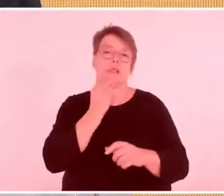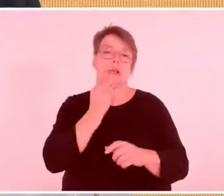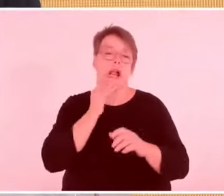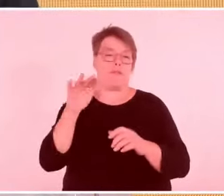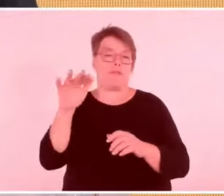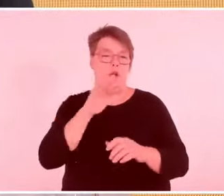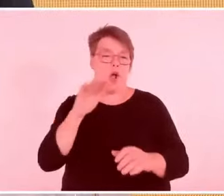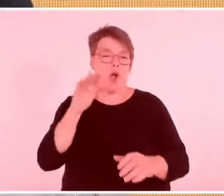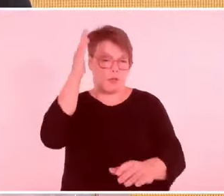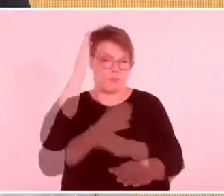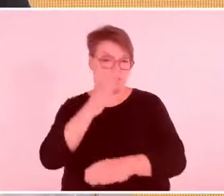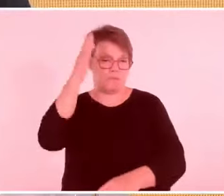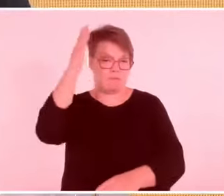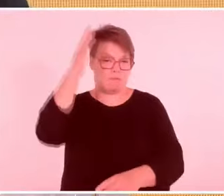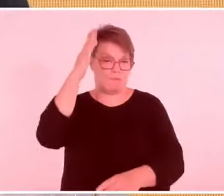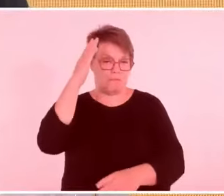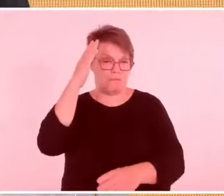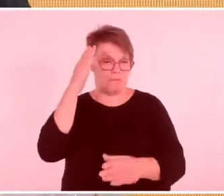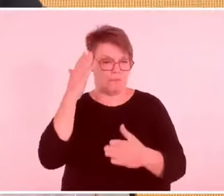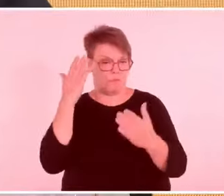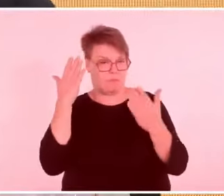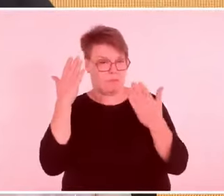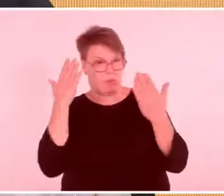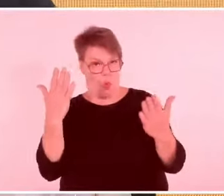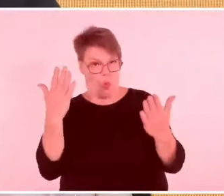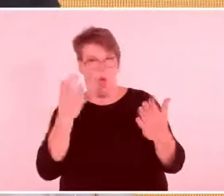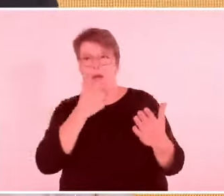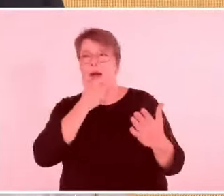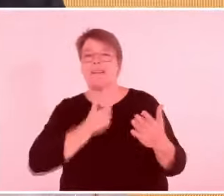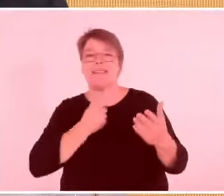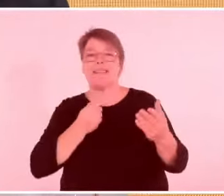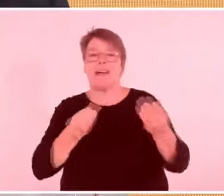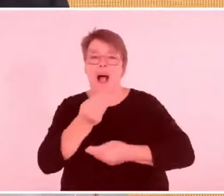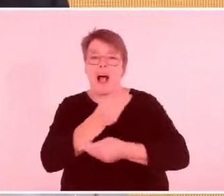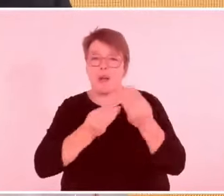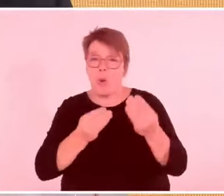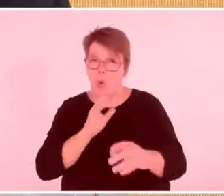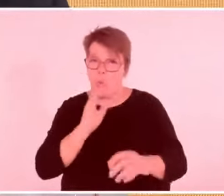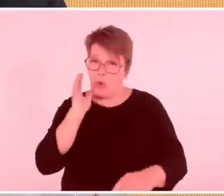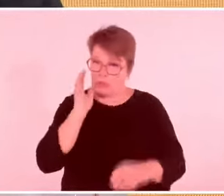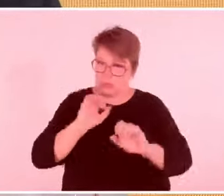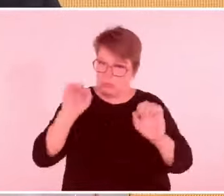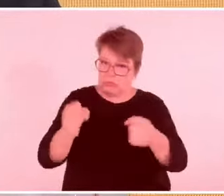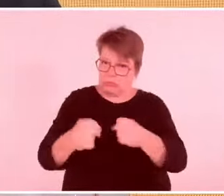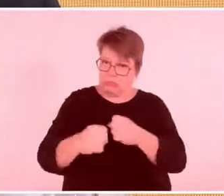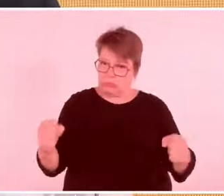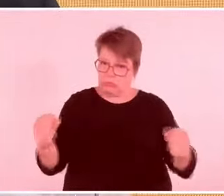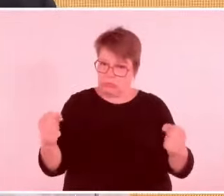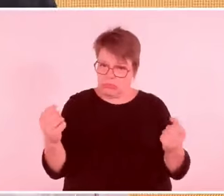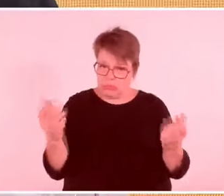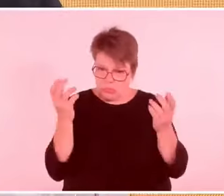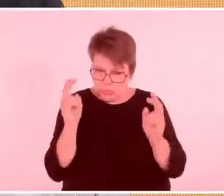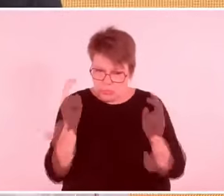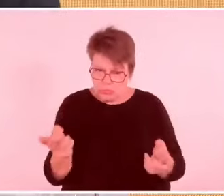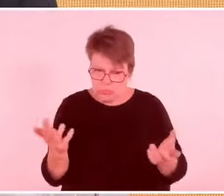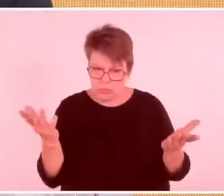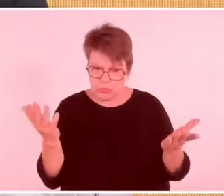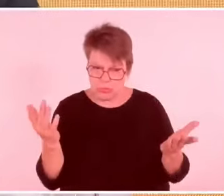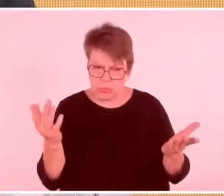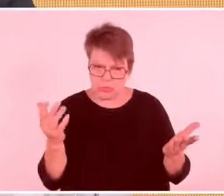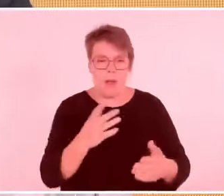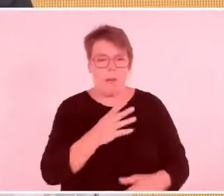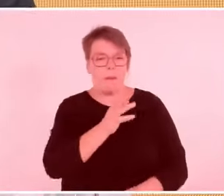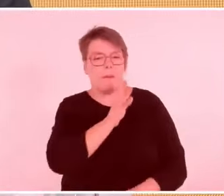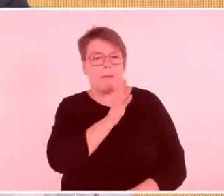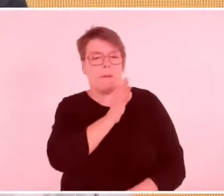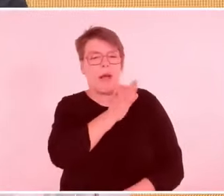zeigt ihnen keine positive Rolle auf in dem Staat, in dem sie leben. Das heißt, unter